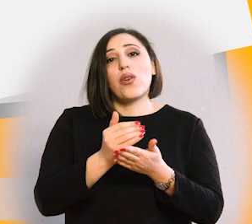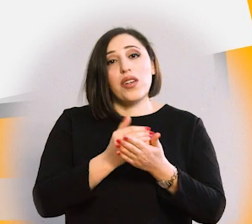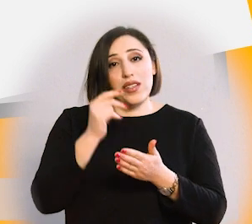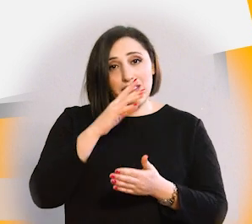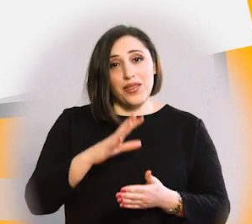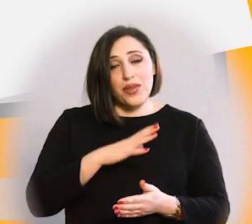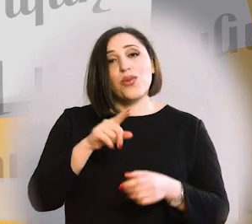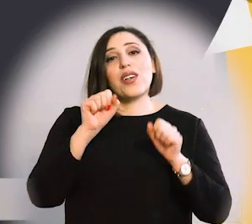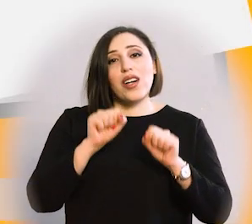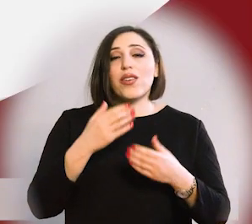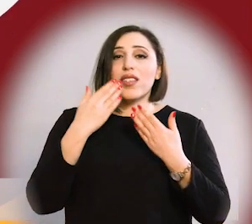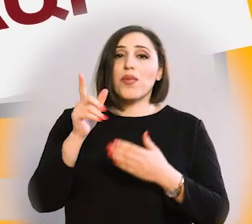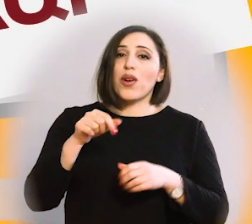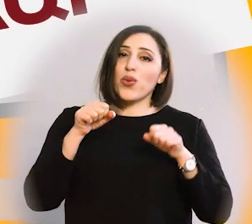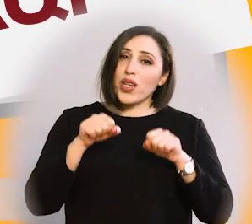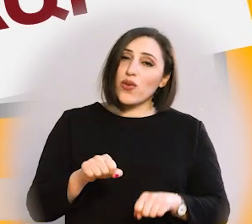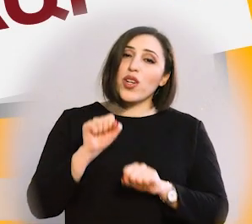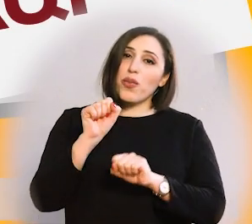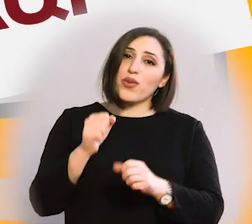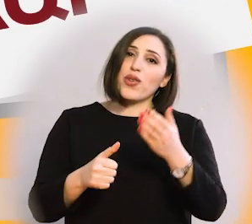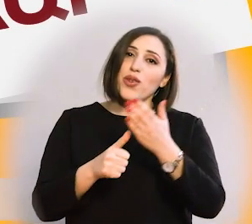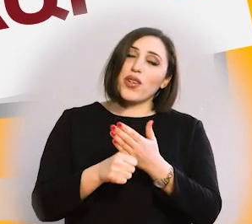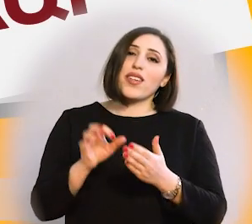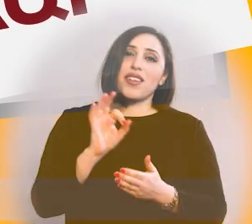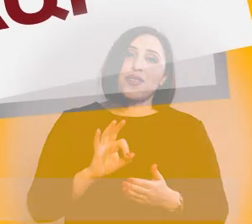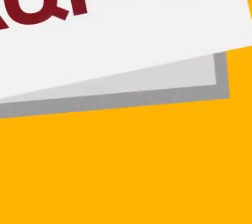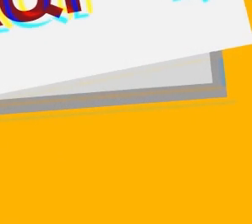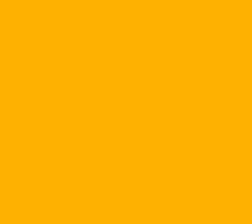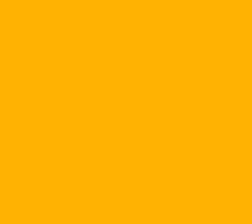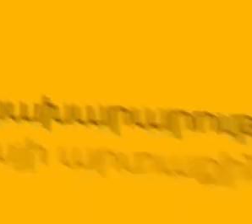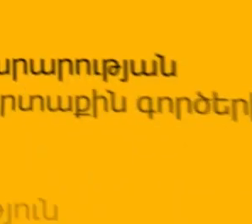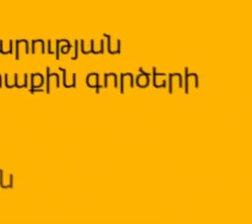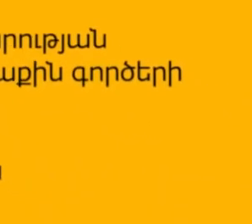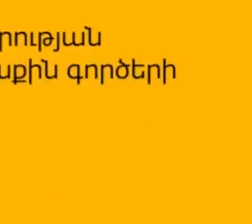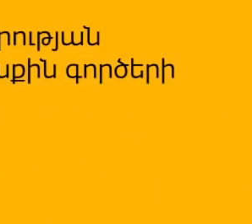պաշտոնատար անձը խախտել է ձեր իրավունքները, ապա կարող եք դիմել մարդու իրավունքների պաշտպանին։